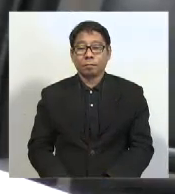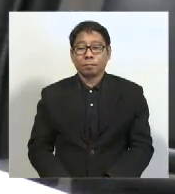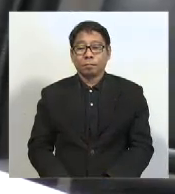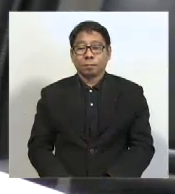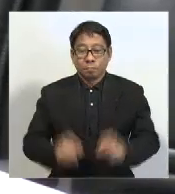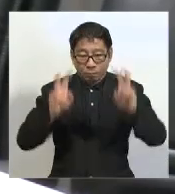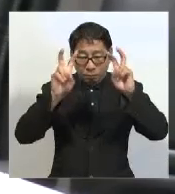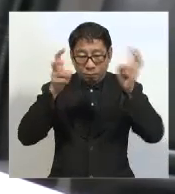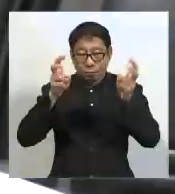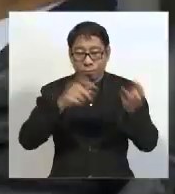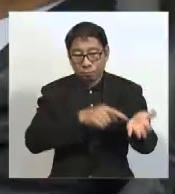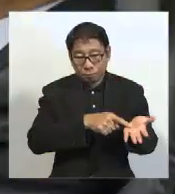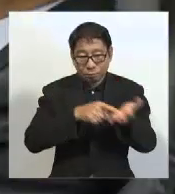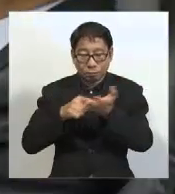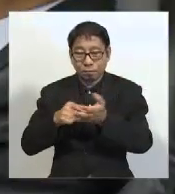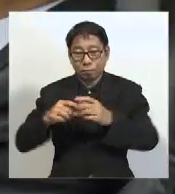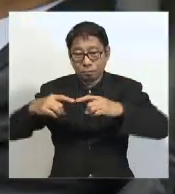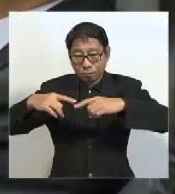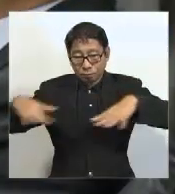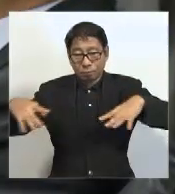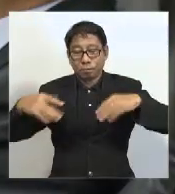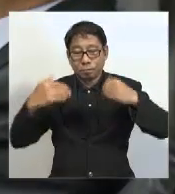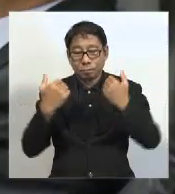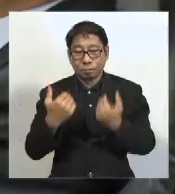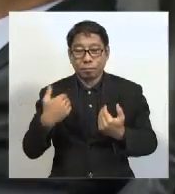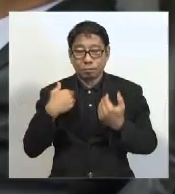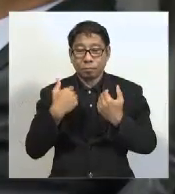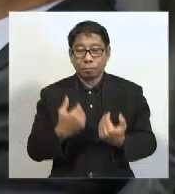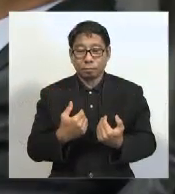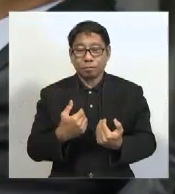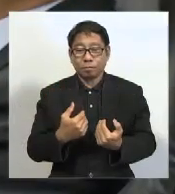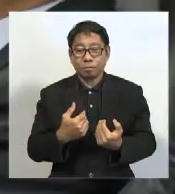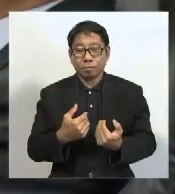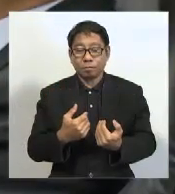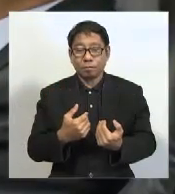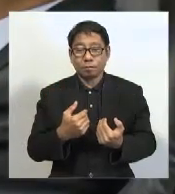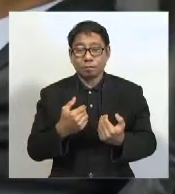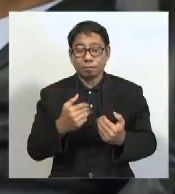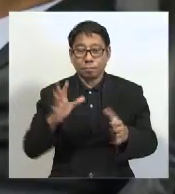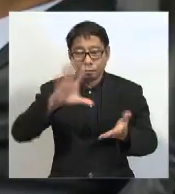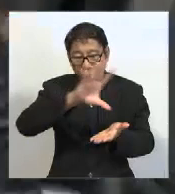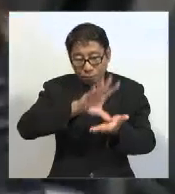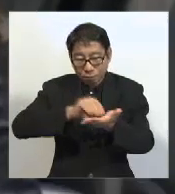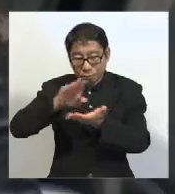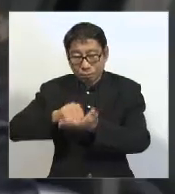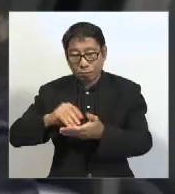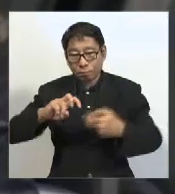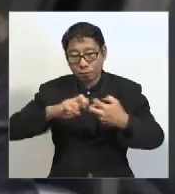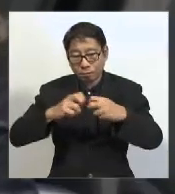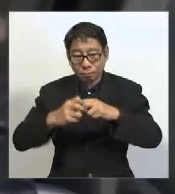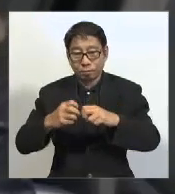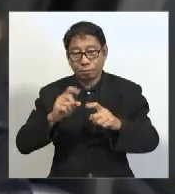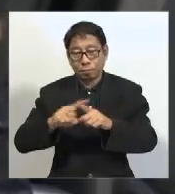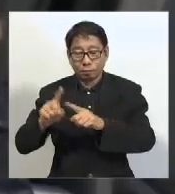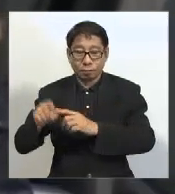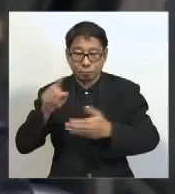ส่วนประเด็นในการยื่นอภิปรายไม่ไว้วางใจขณะนี้อยู่ระหว่างการรวบรวมประเด็นปัญหานะคะพ